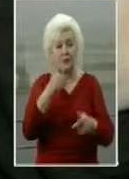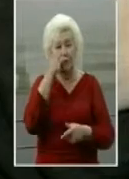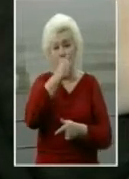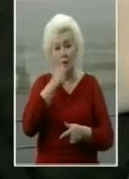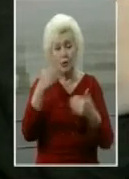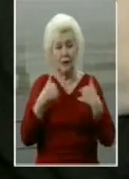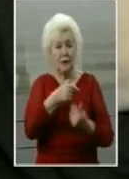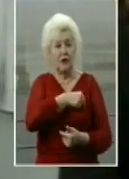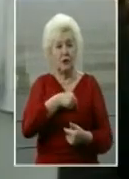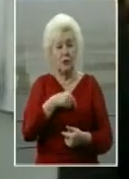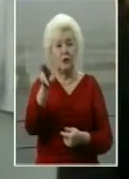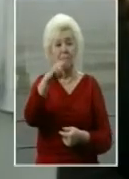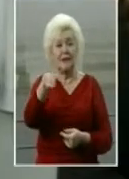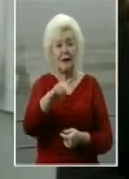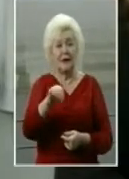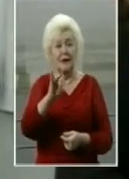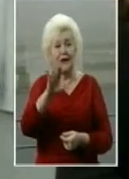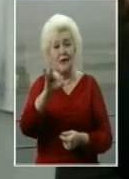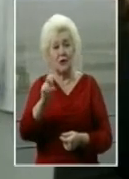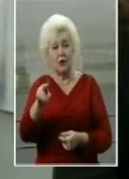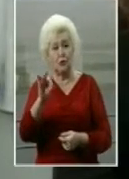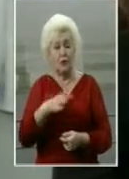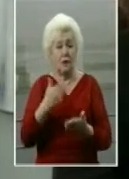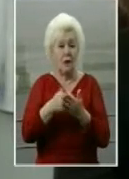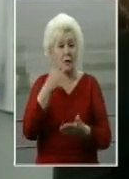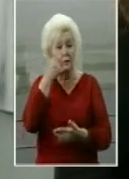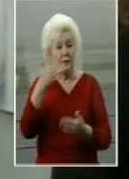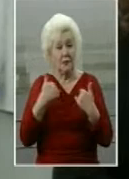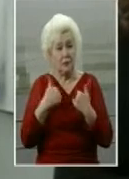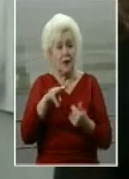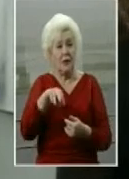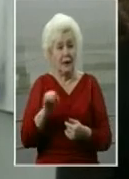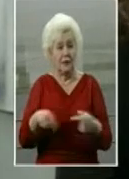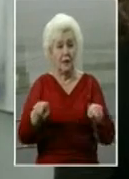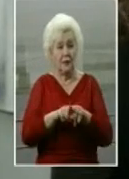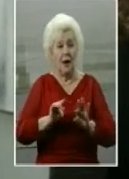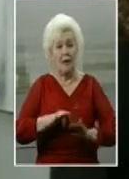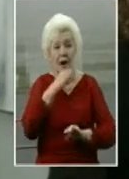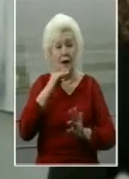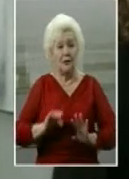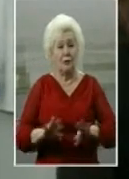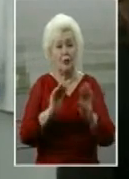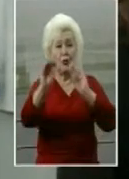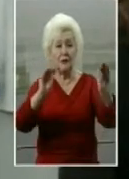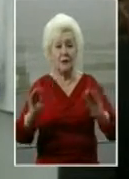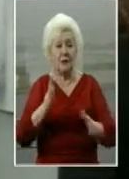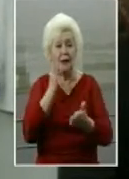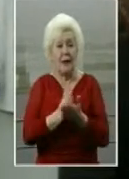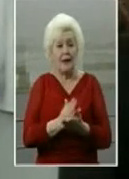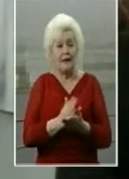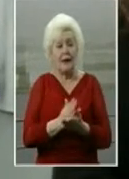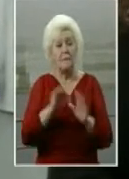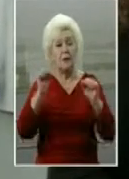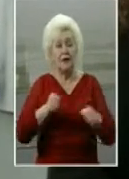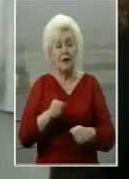депутат Діана Іваннікова якось позвонила до мене і каже: «Ліна, у вас так багато проходить виставок, є можливість грант